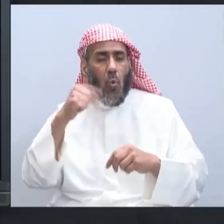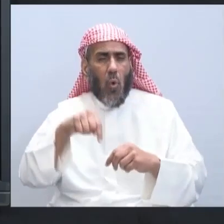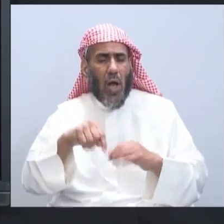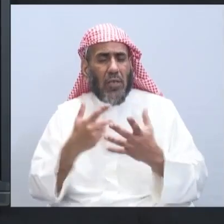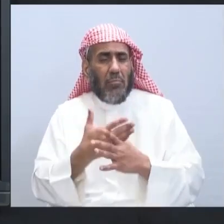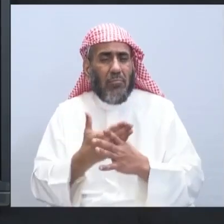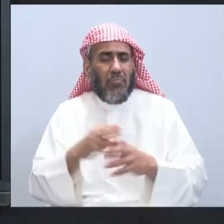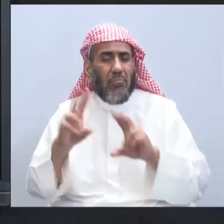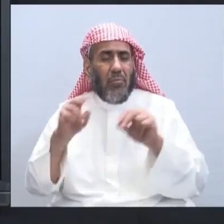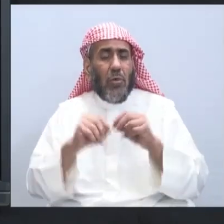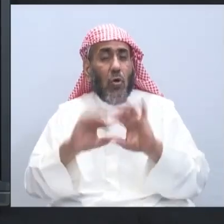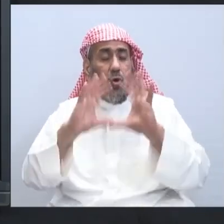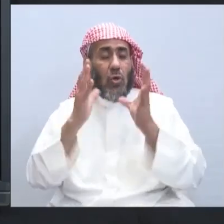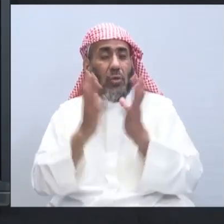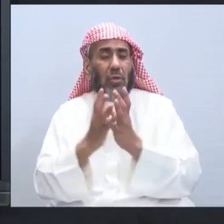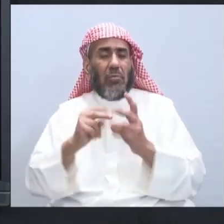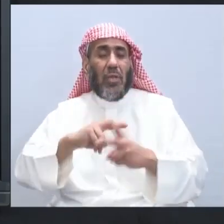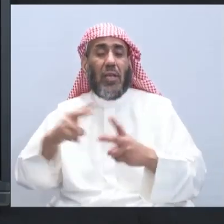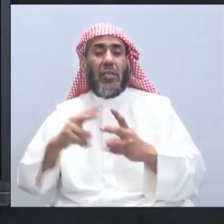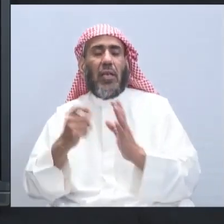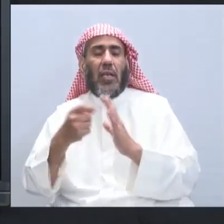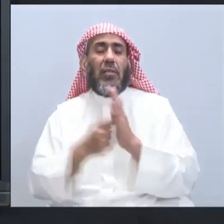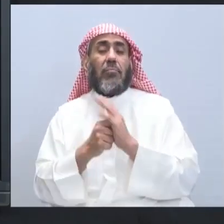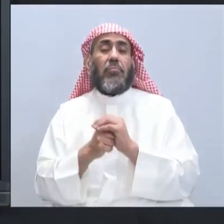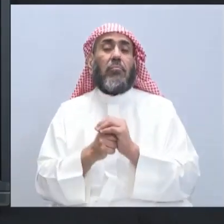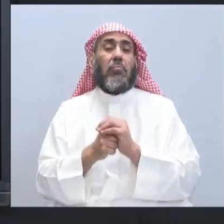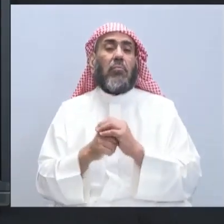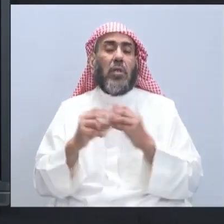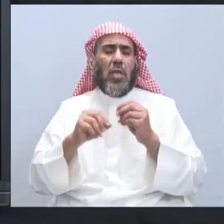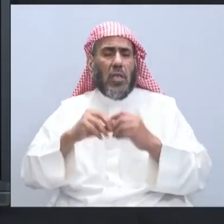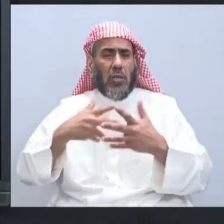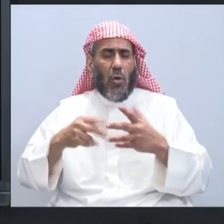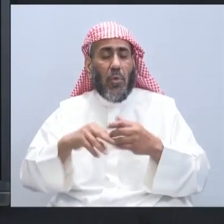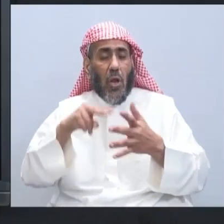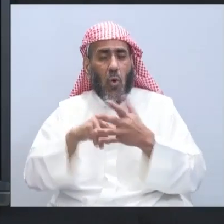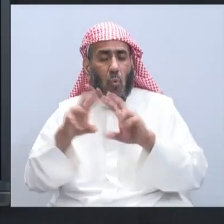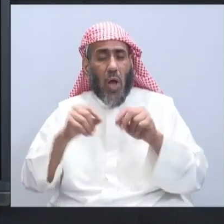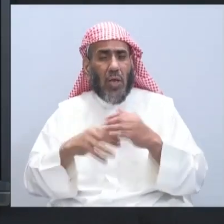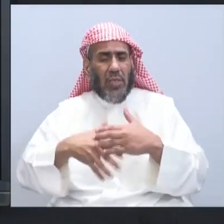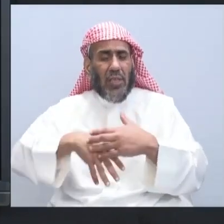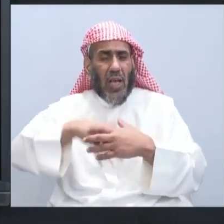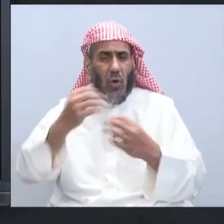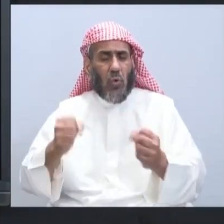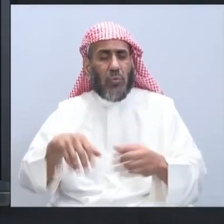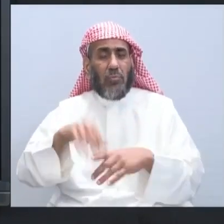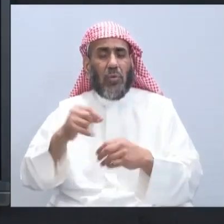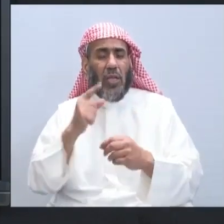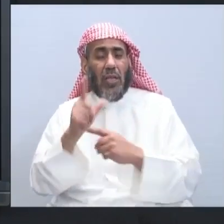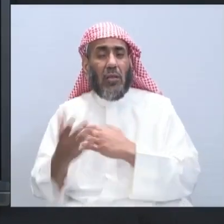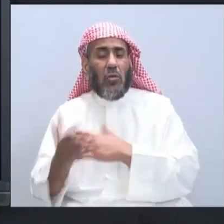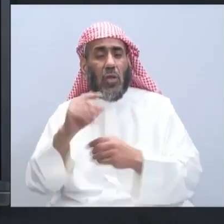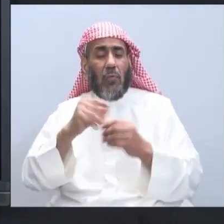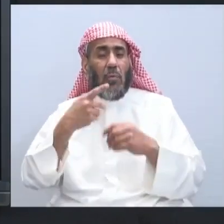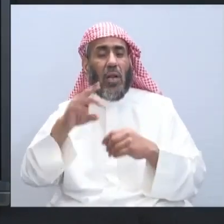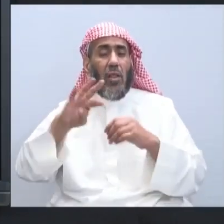ليس الواقع كما هو لا يصور وانما بطريقه الكاتب يعني مع اني ااتي باشياء مثل الواقع مثلا تخرج انت او اتحدث مثلا عن طالب في